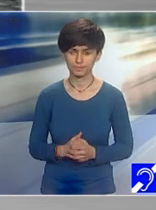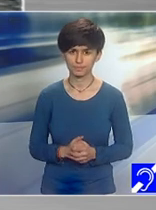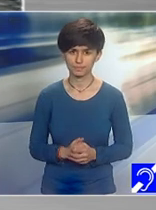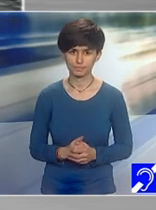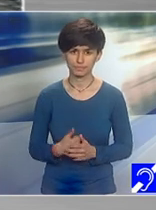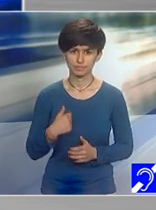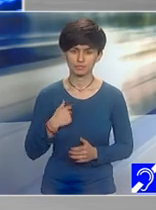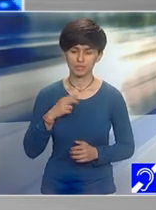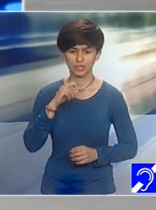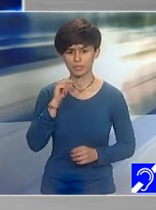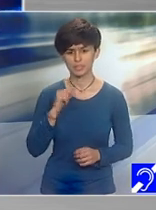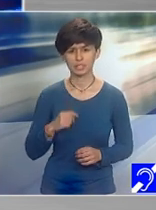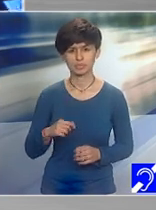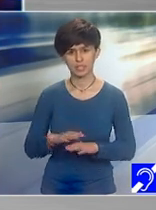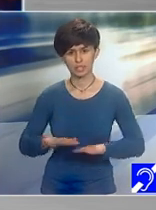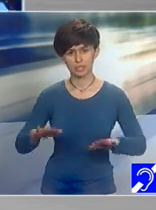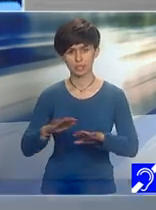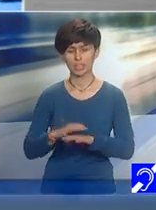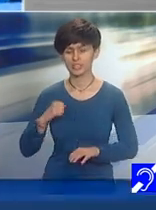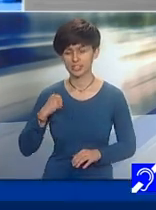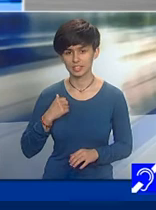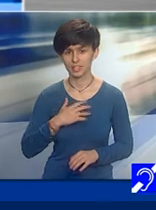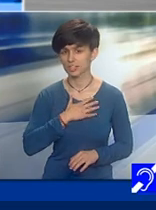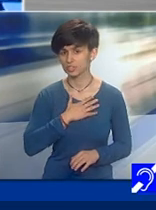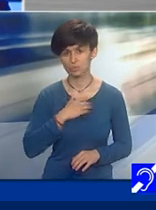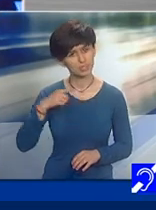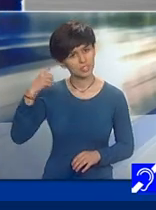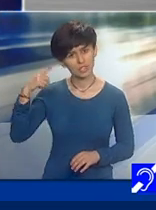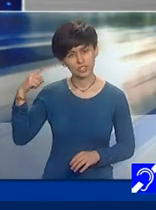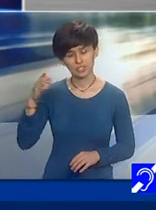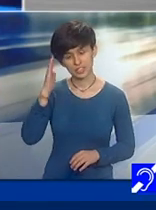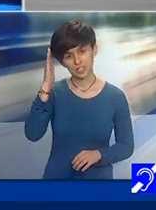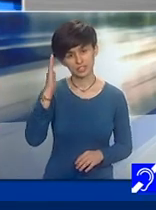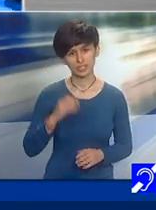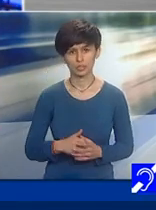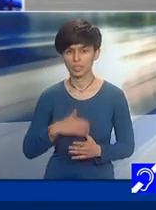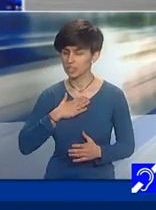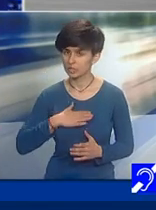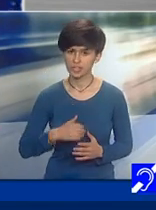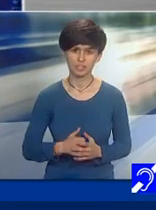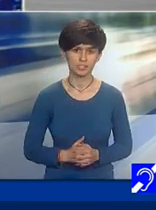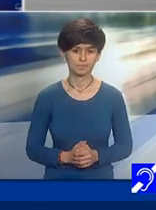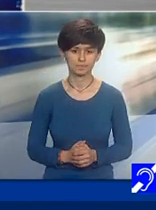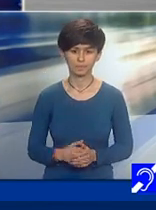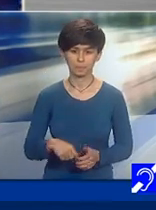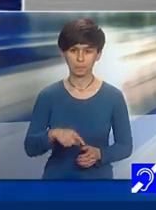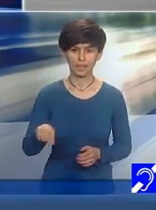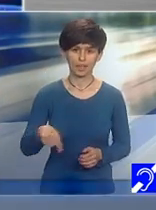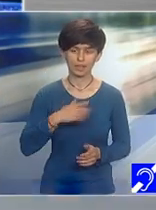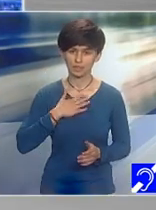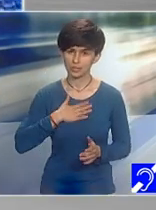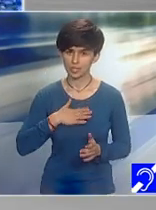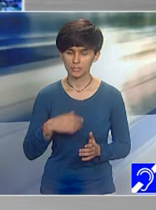și suflet, tânără ca și aspirații, tânără ca și vise pentru viitor. Noi ne dorim să aducem acest oraș, să